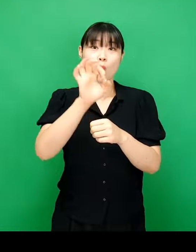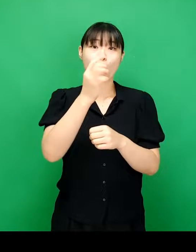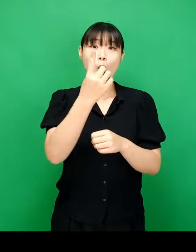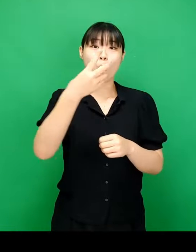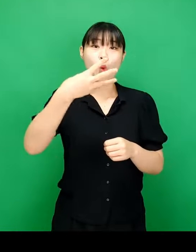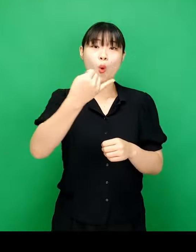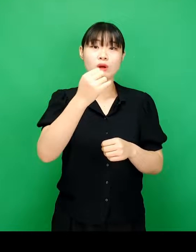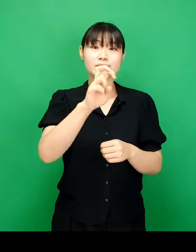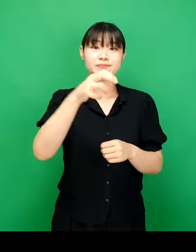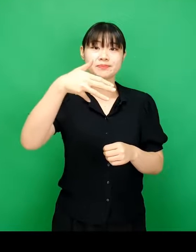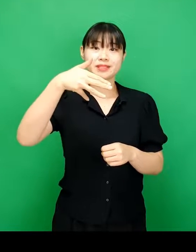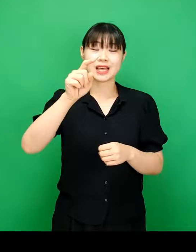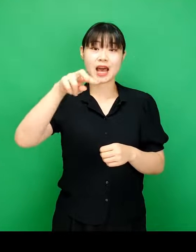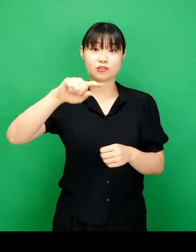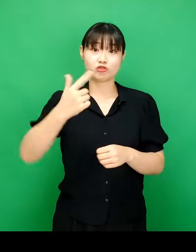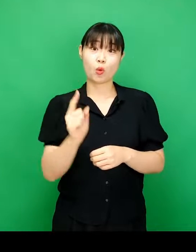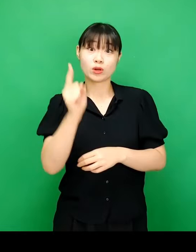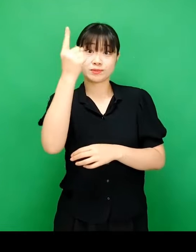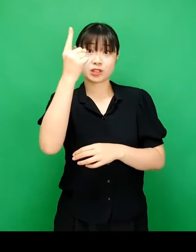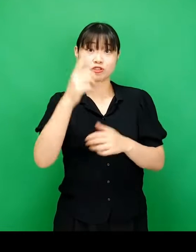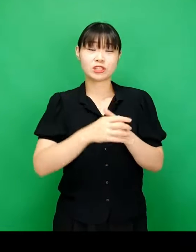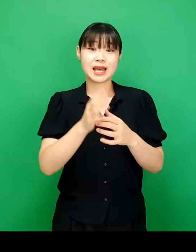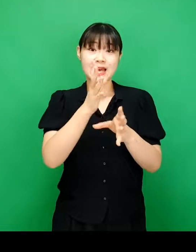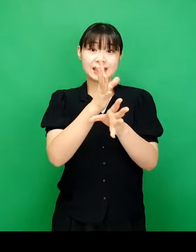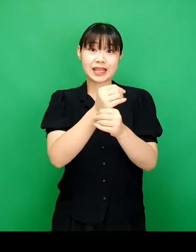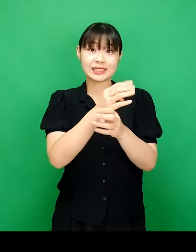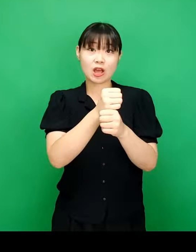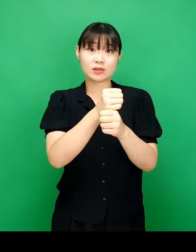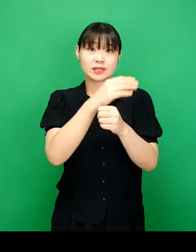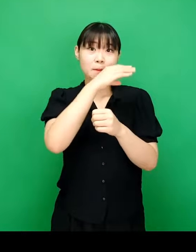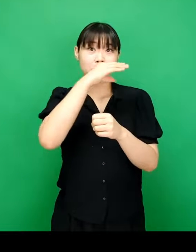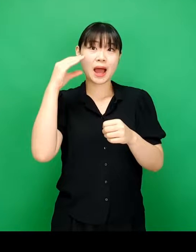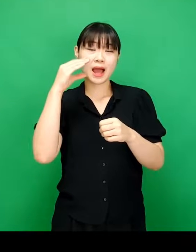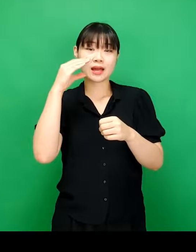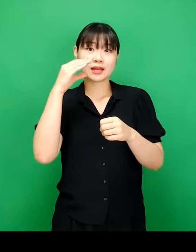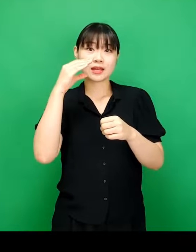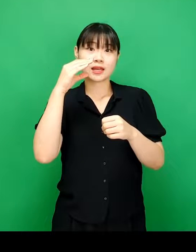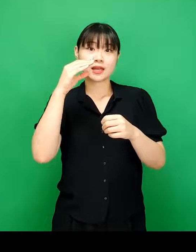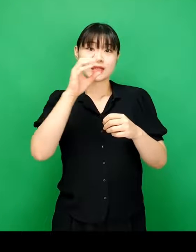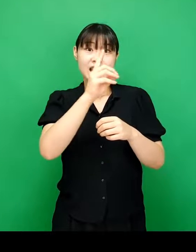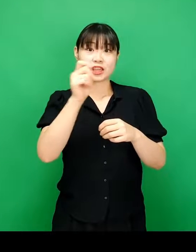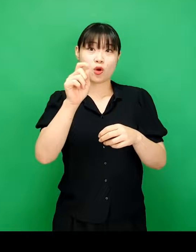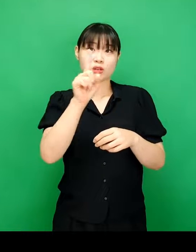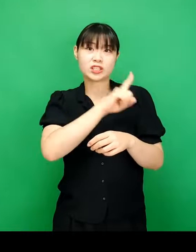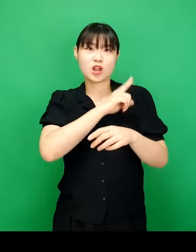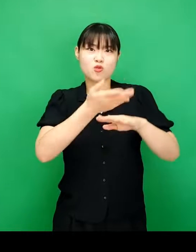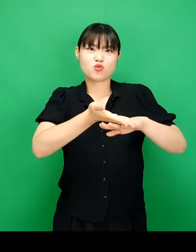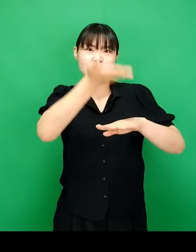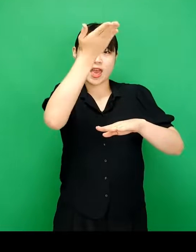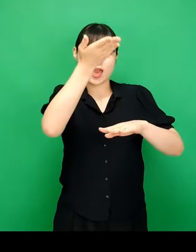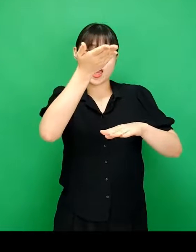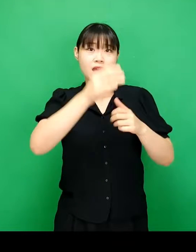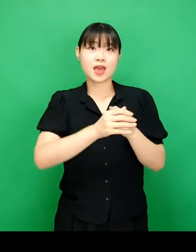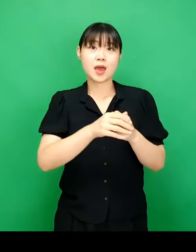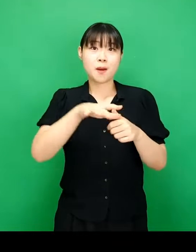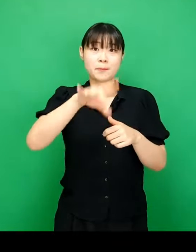생년월일 열에서 오름차순 정렬을 해보세요. 날짜 형식이 제대로 들어간 데이터가 맨 위로